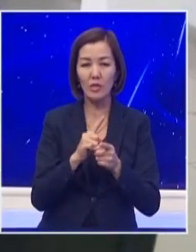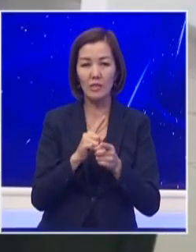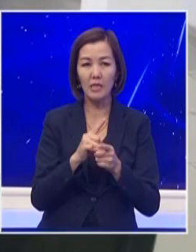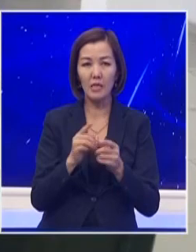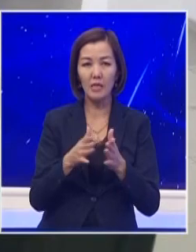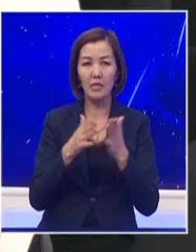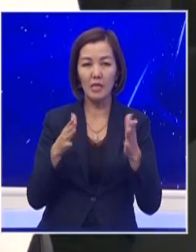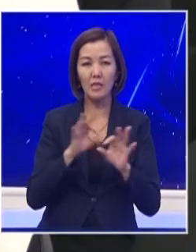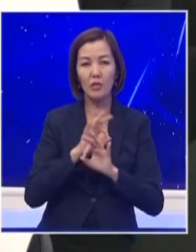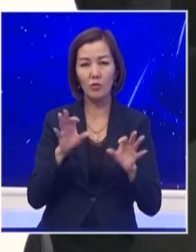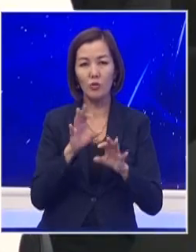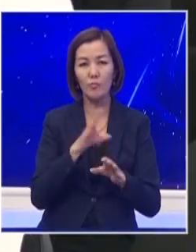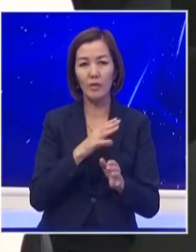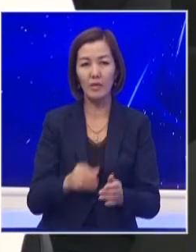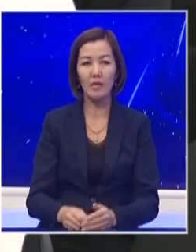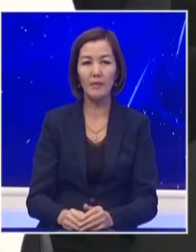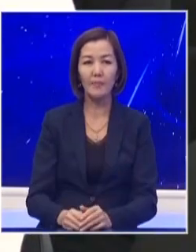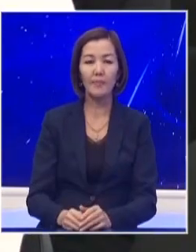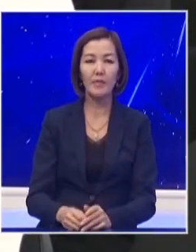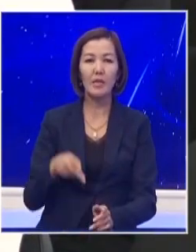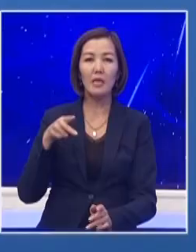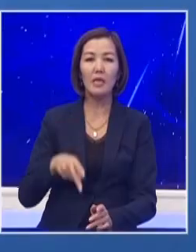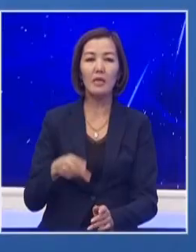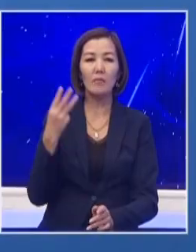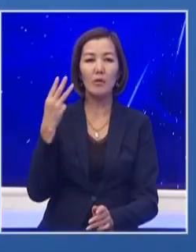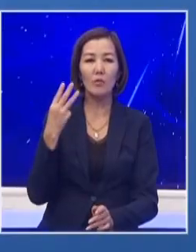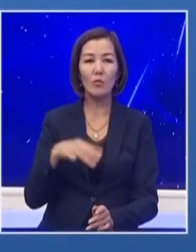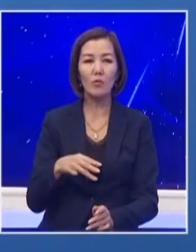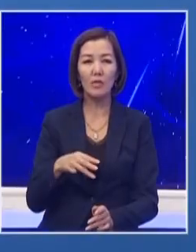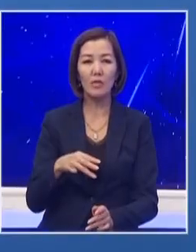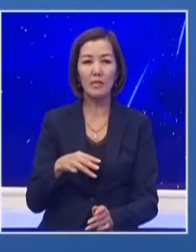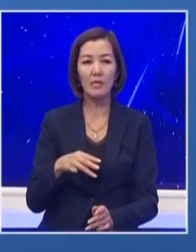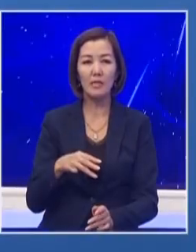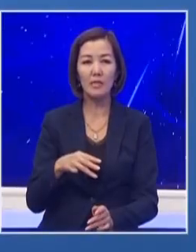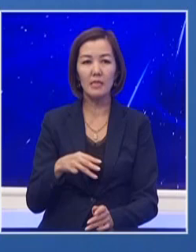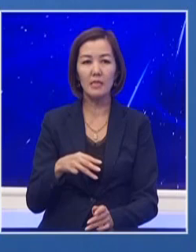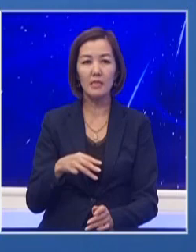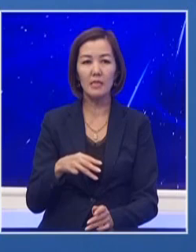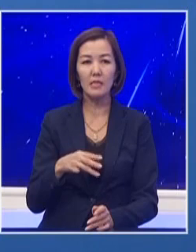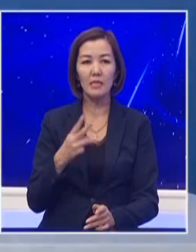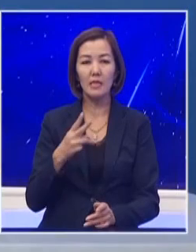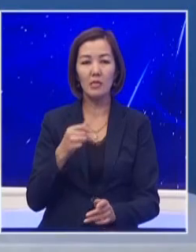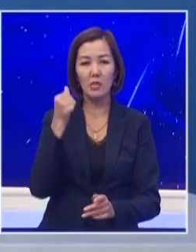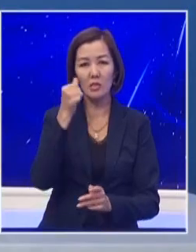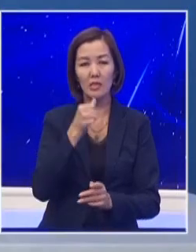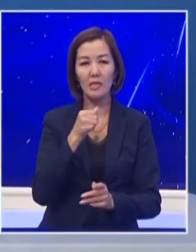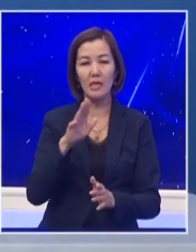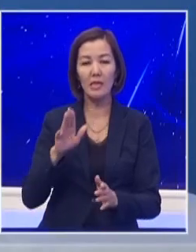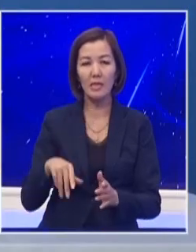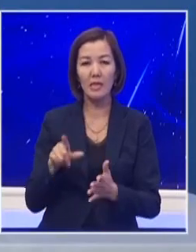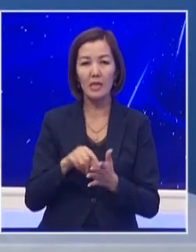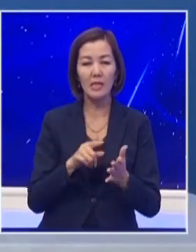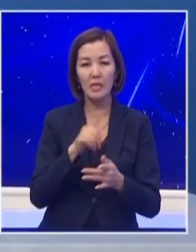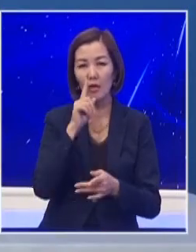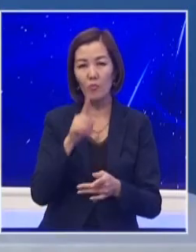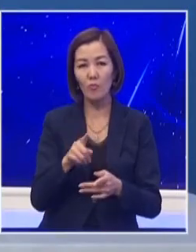кеңінен түсіндіріп берді. 2038 жылдан кейін шығатын азаматтарда ынтымақты зейнетақы болмайды. Енді бұл кісілердің зейнетақысы неден